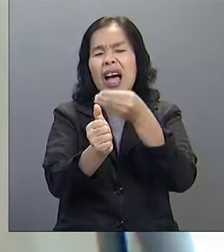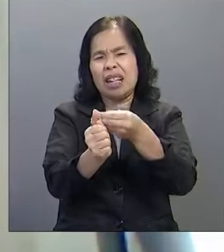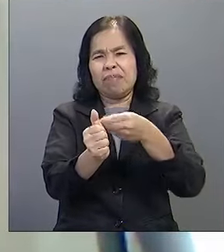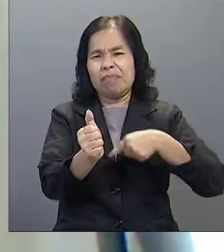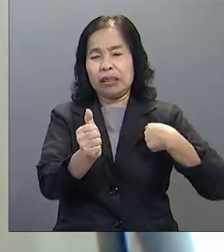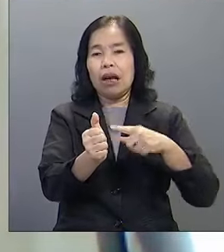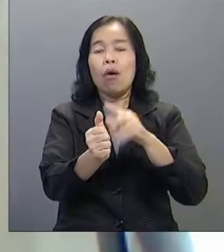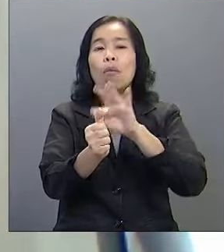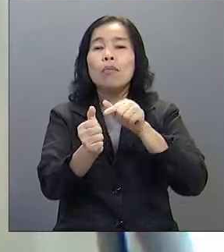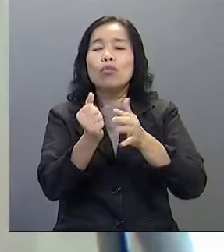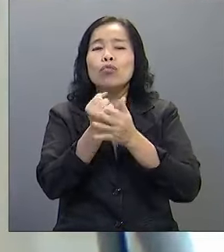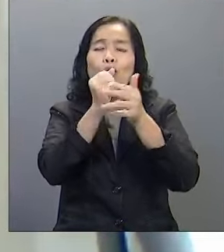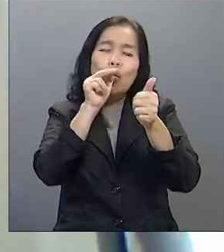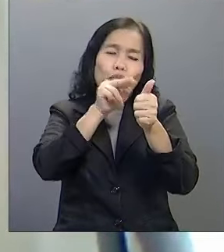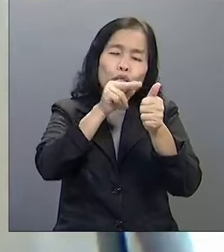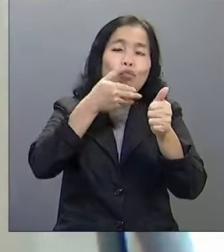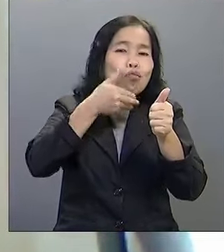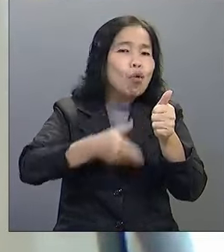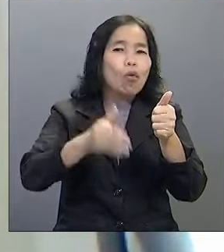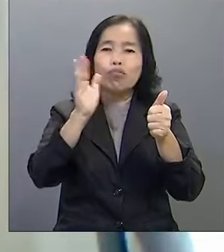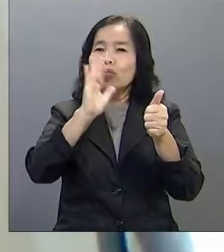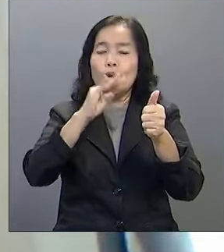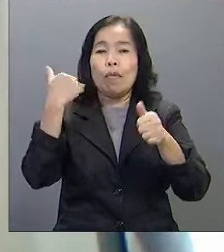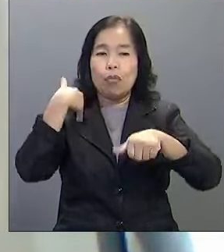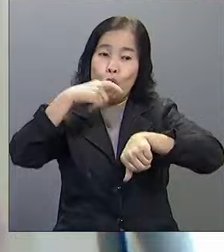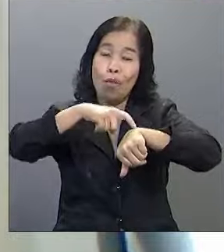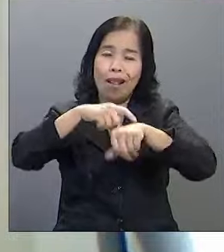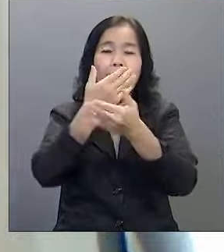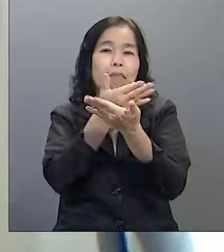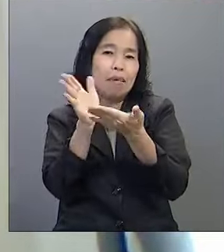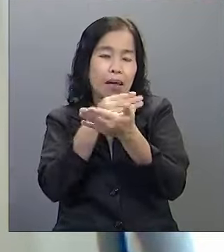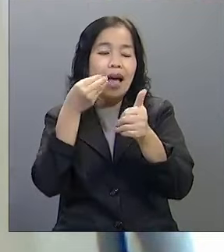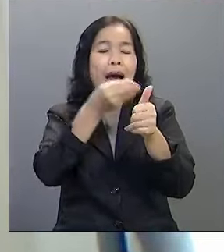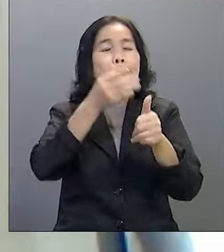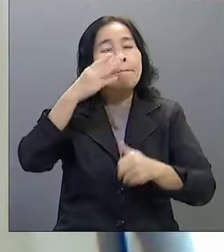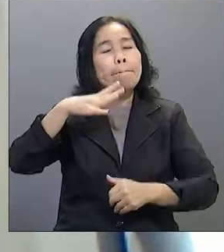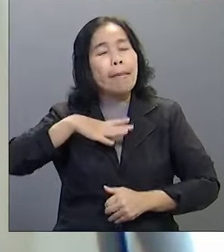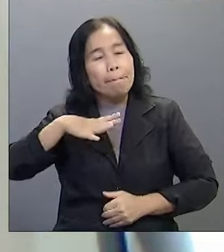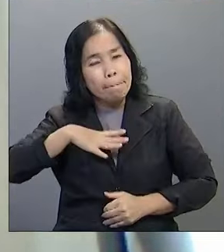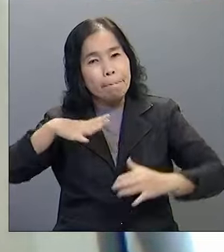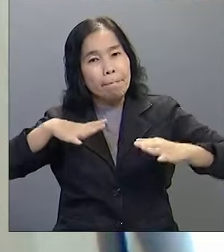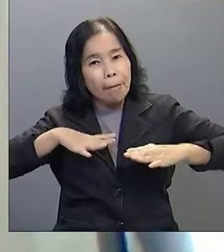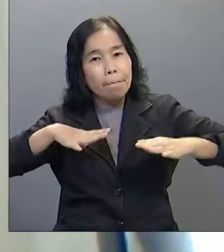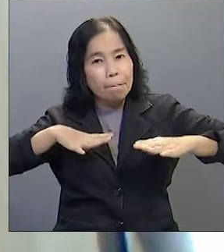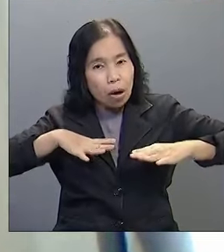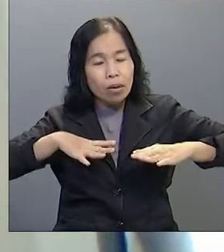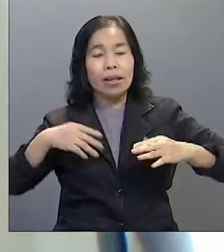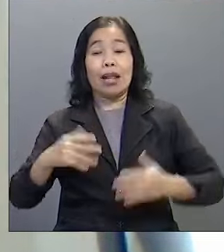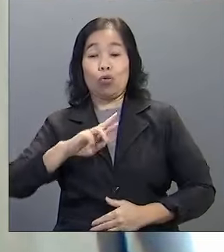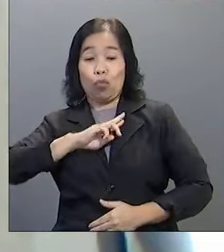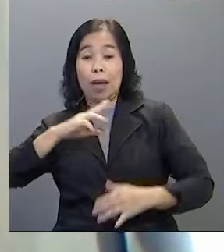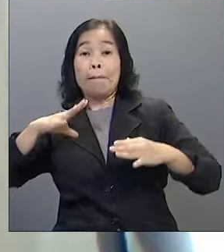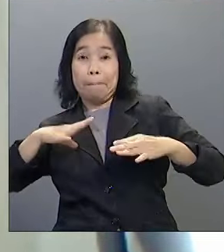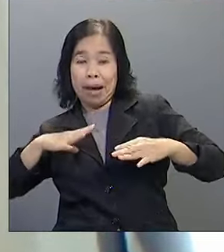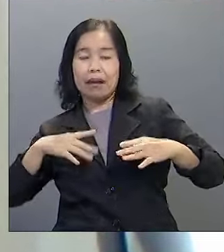ผู้สูงวัยที่เป็นอัลไซเมอร์ตลอดเรามีเวลาดูและให้ท่านได้พักผ่อนเราก็ได้พักผ่อนตัวเราคือผู้ดูแ